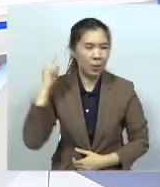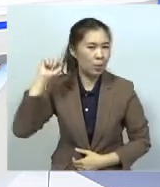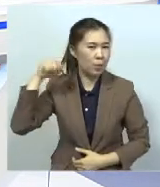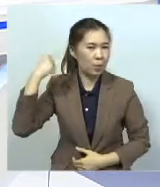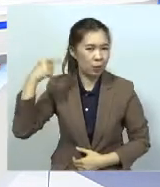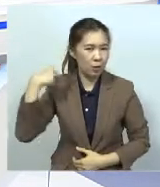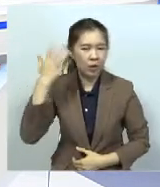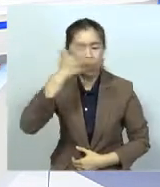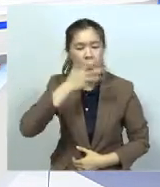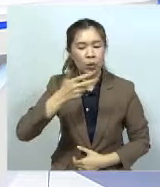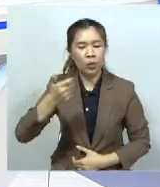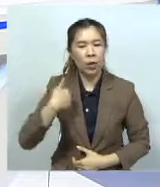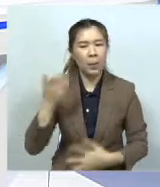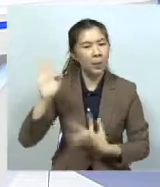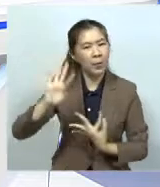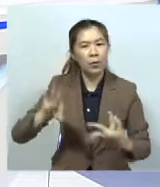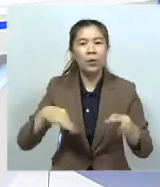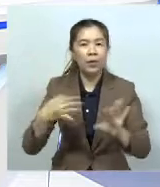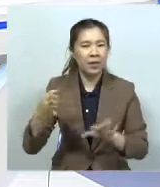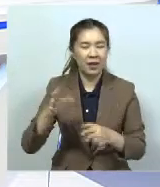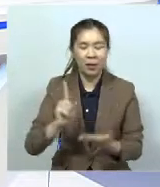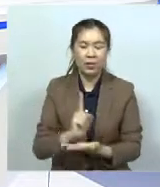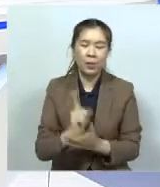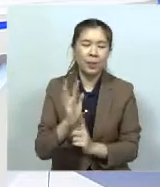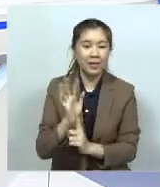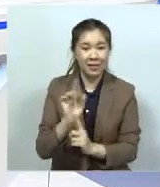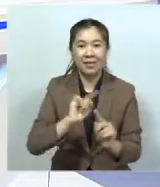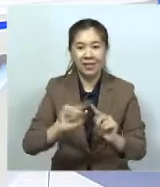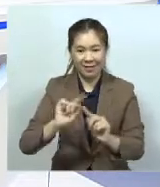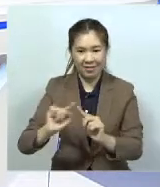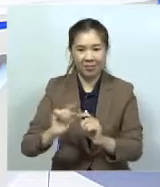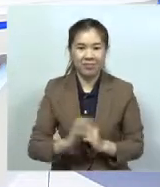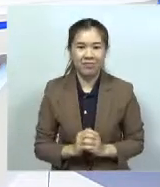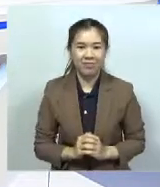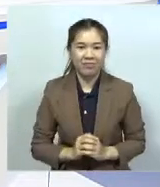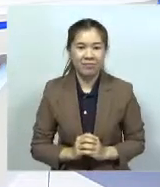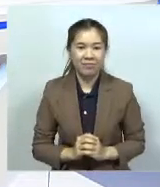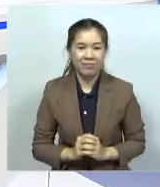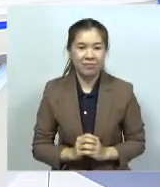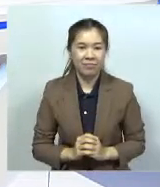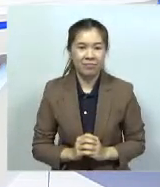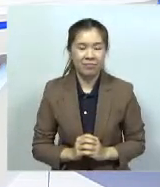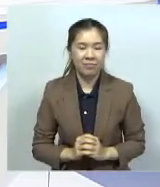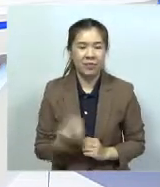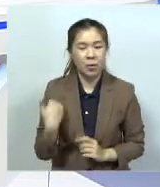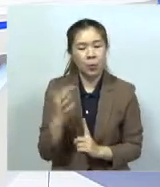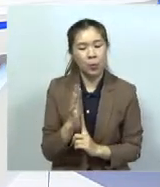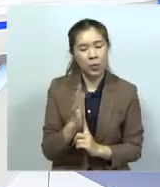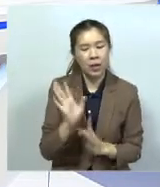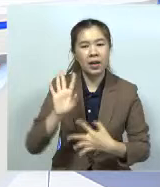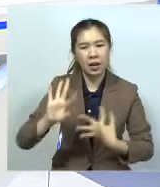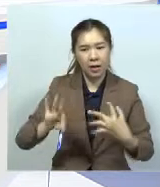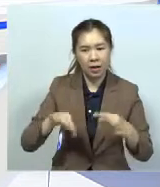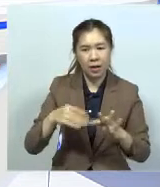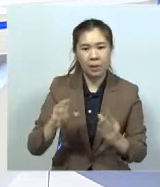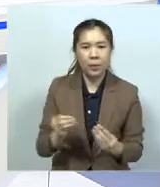มาฟ้อนรำมารำเทียนนี่ได้นะคะได้นะคะมีมาฟ้อนรำรำเทียนบูชาเรียกว่าเป็นการ